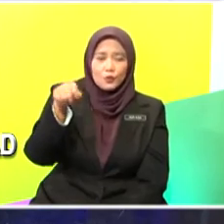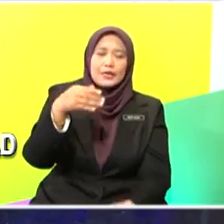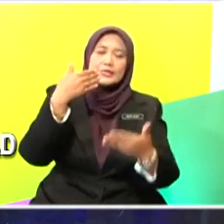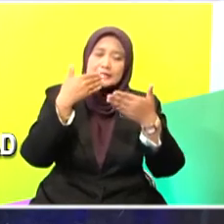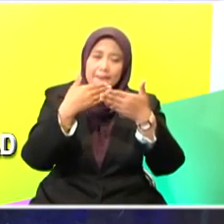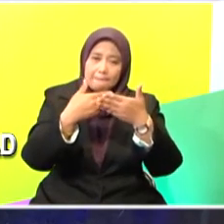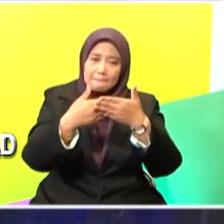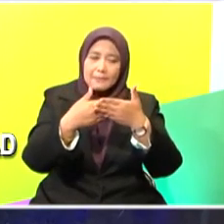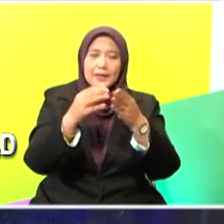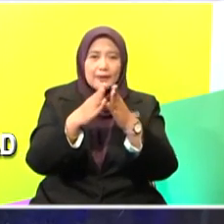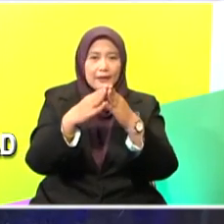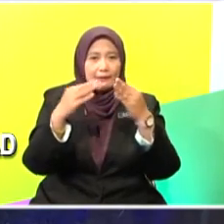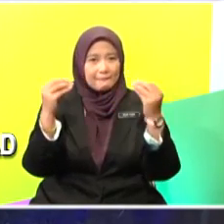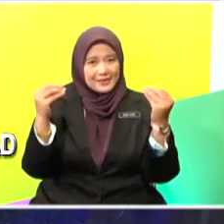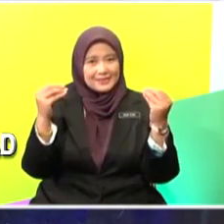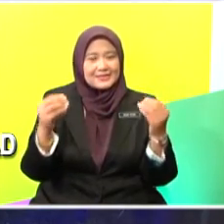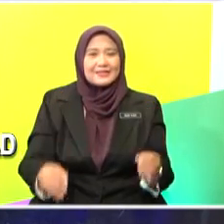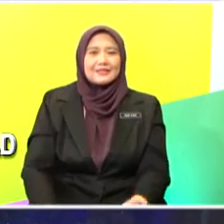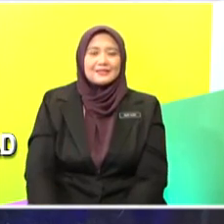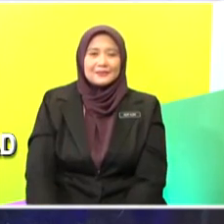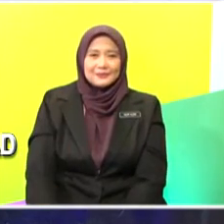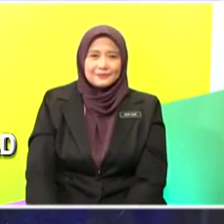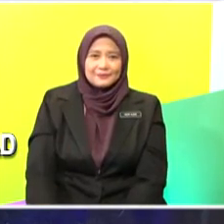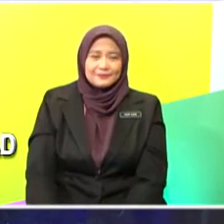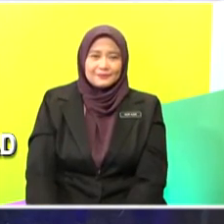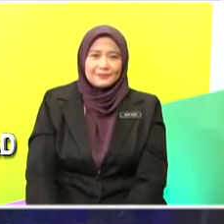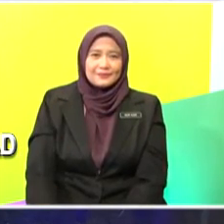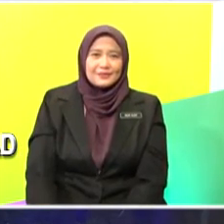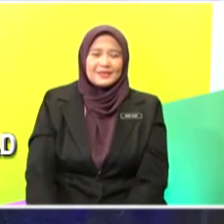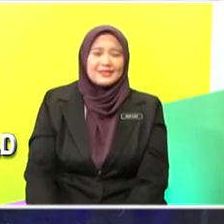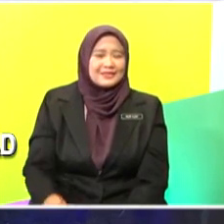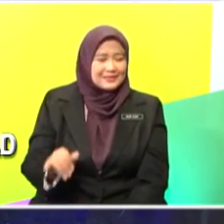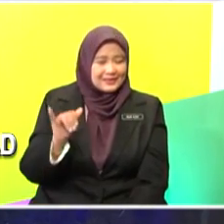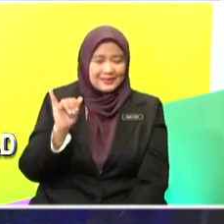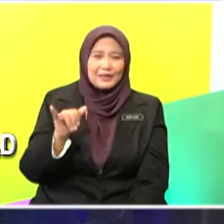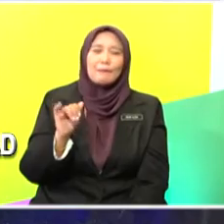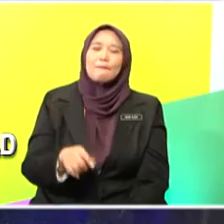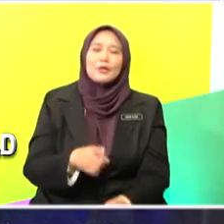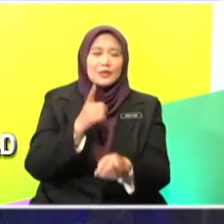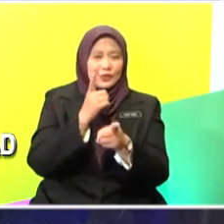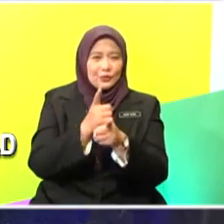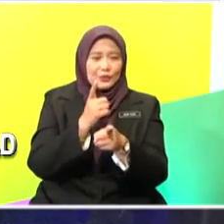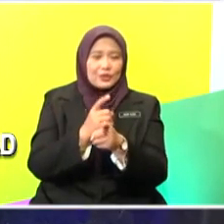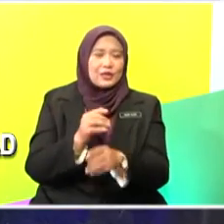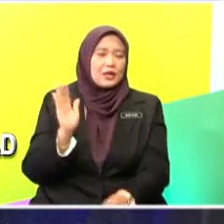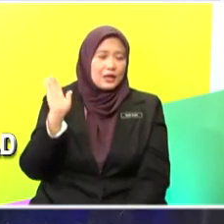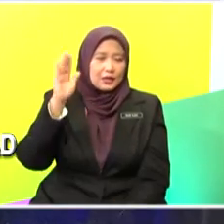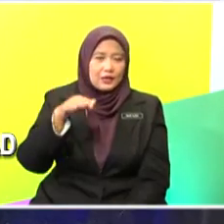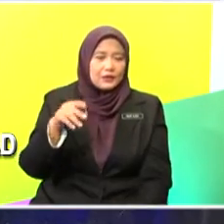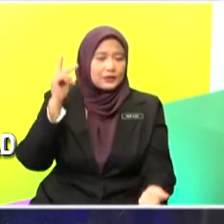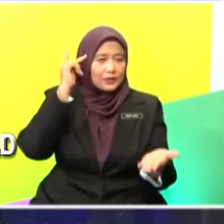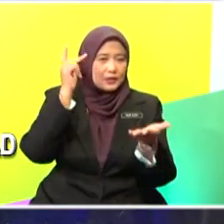Okey. Bulat-bulat sampai habis. Betul ke cikgu? Yes. Ayuh kenal huruf